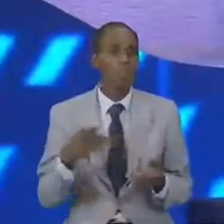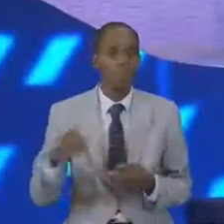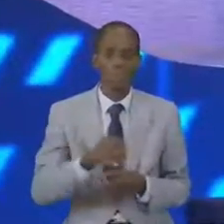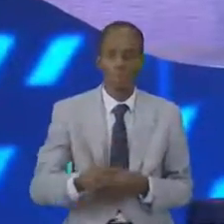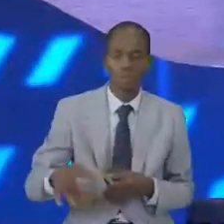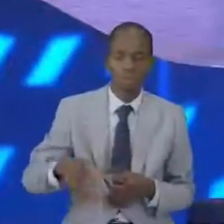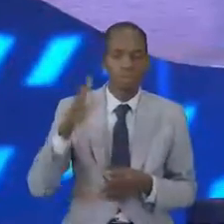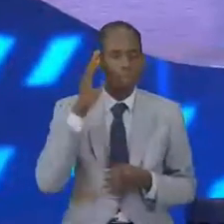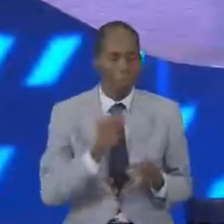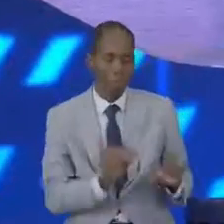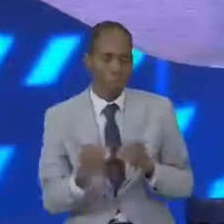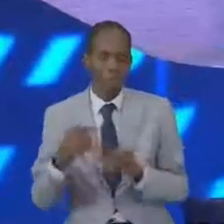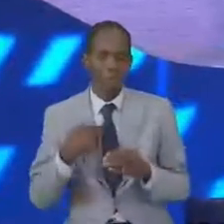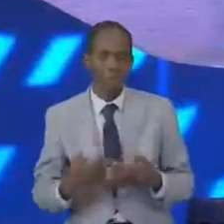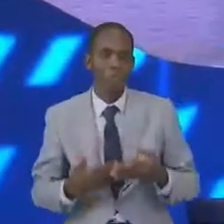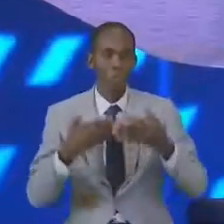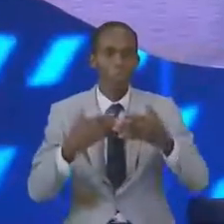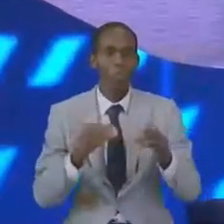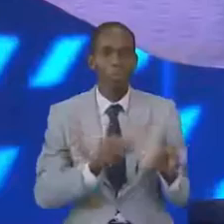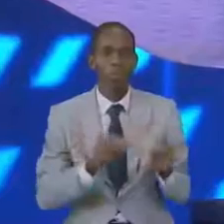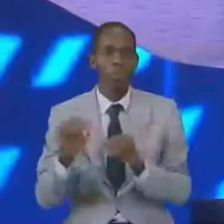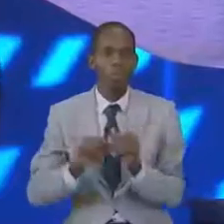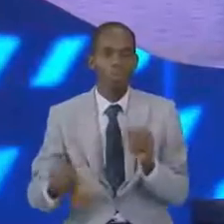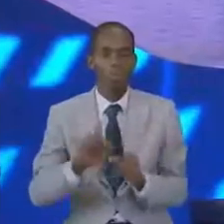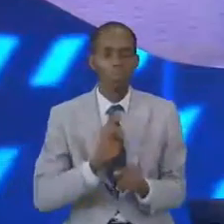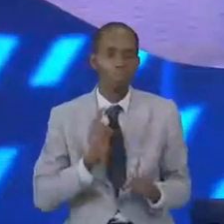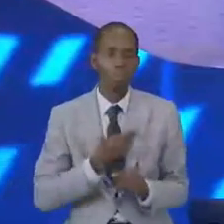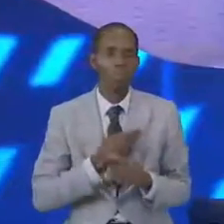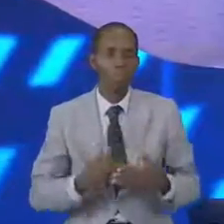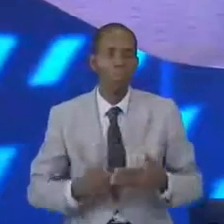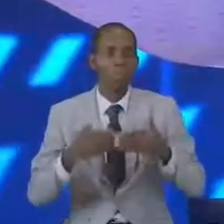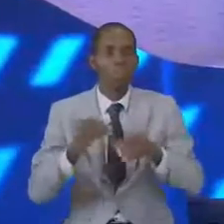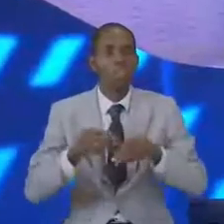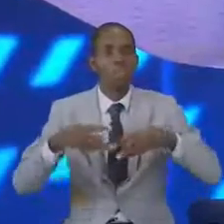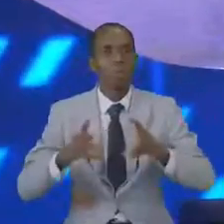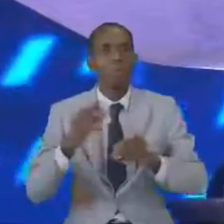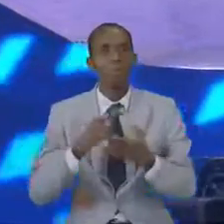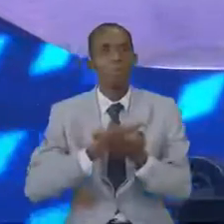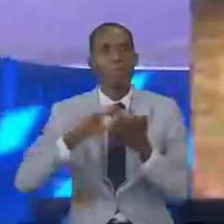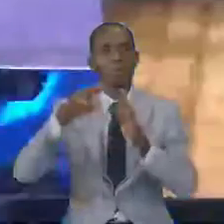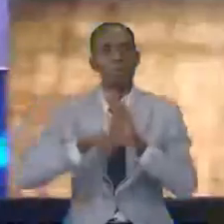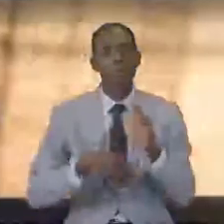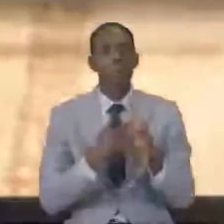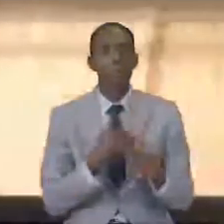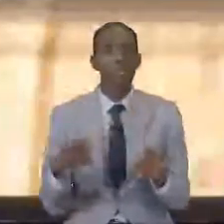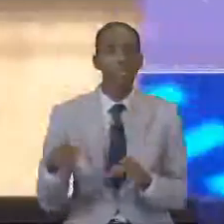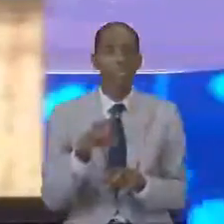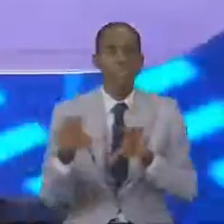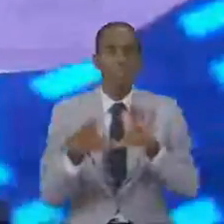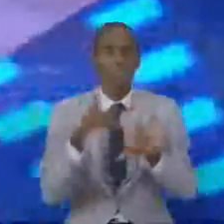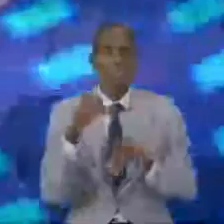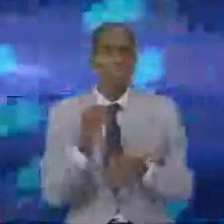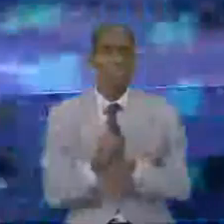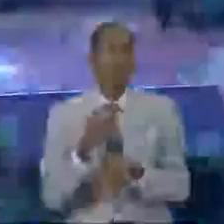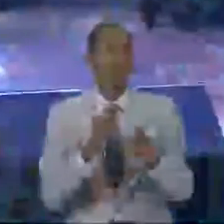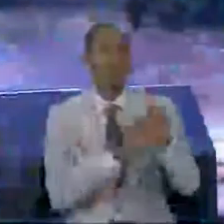cela nous fait avancer cela vous fait avancer cela me fait avancer dans le chemin de la justice ainsi et le font l'oeuvre